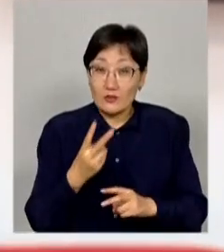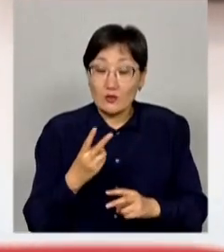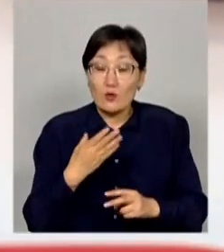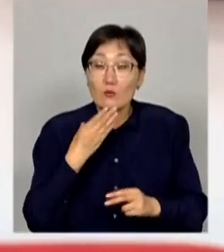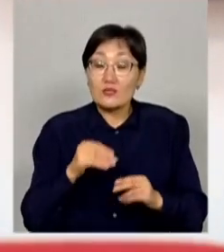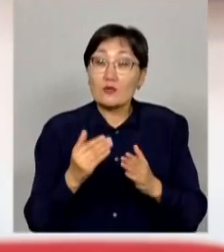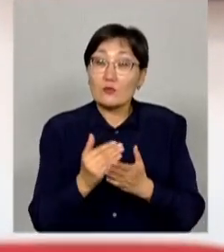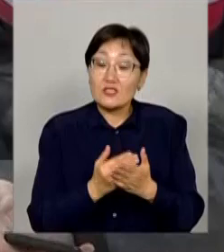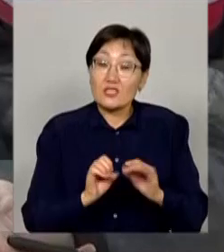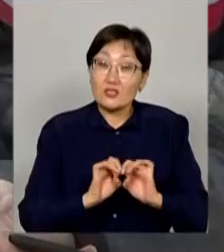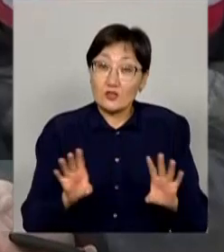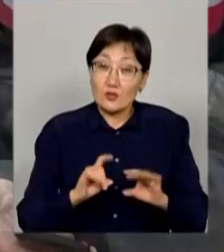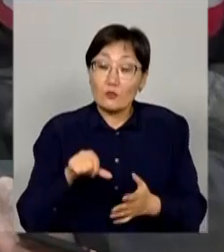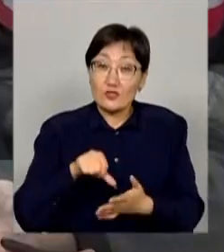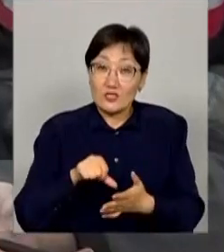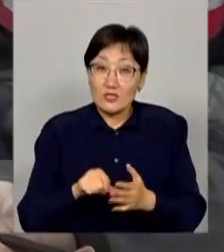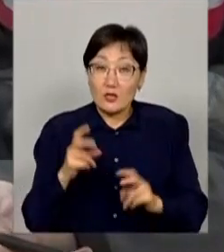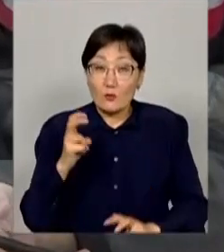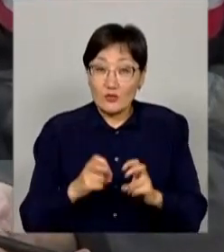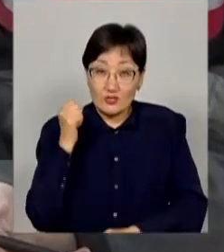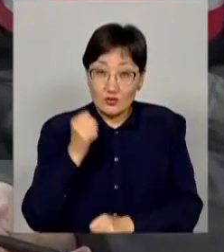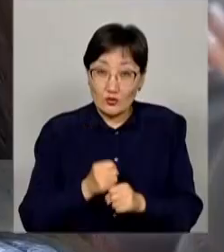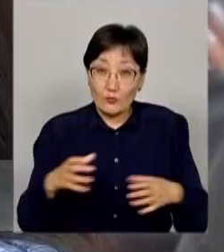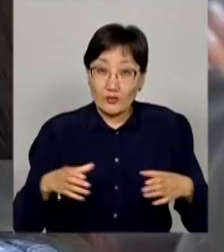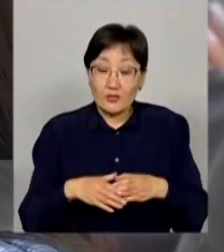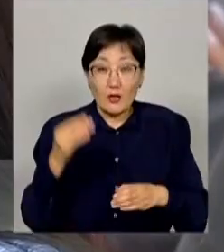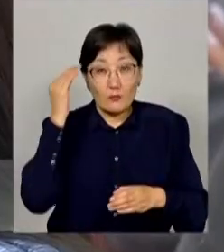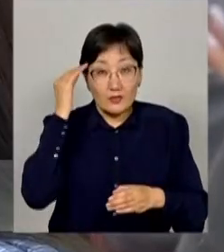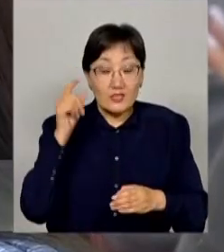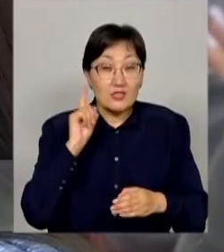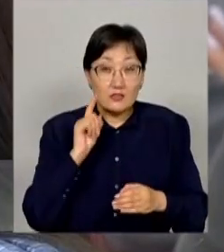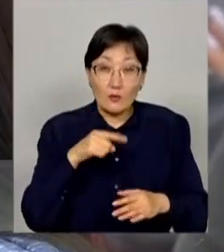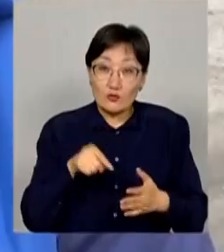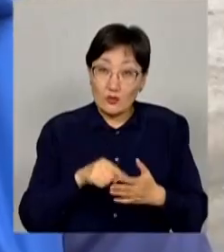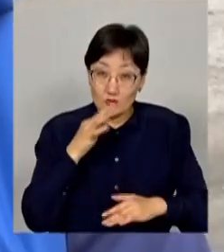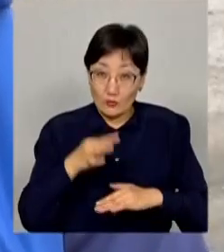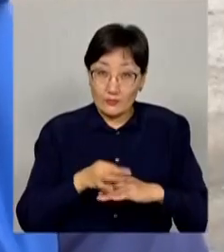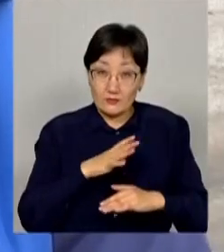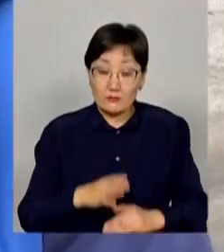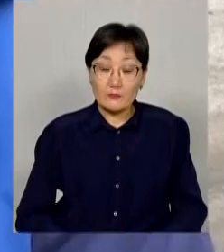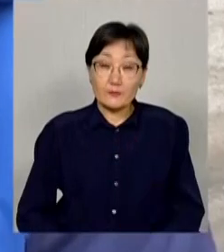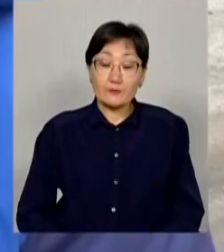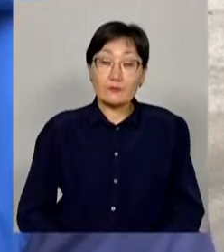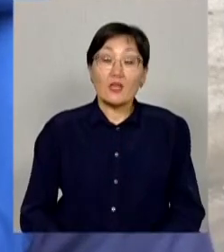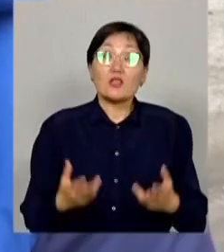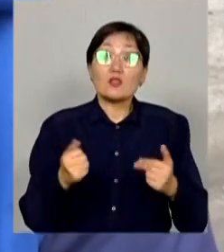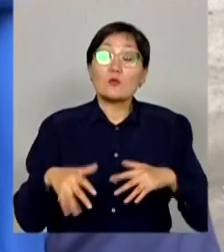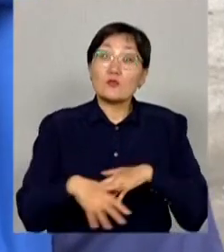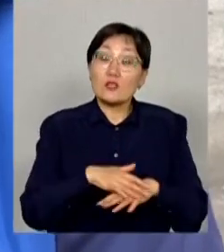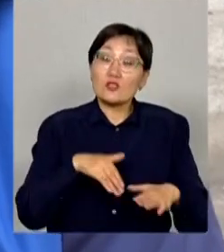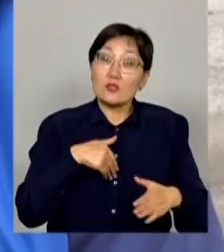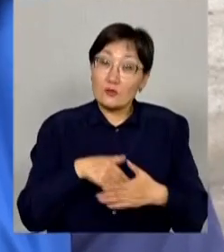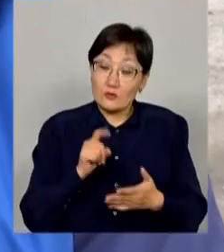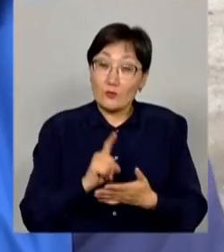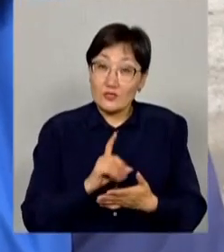сайлауалды бағдарламасын таныстырған кандидат зауыт мамандарының пікірін тыңдап сұрағына жауап берді. Конечно, чтобы общество было гражданским. Әрине, қоғам белсенді